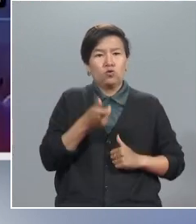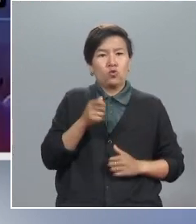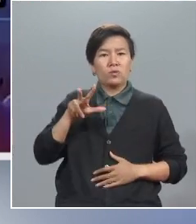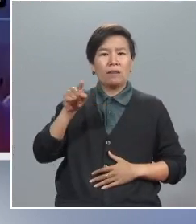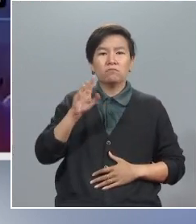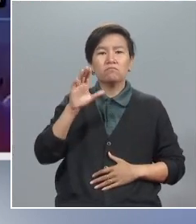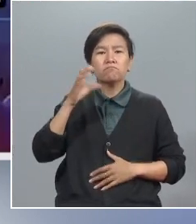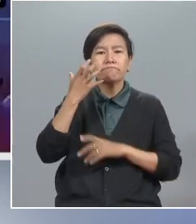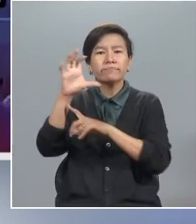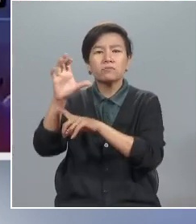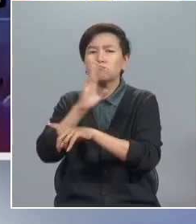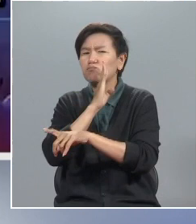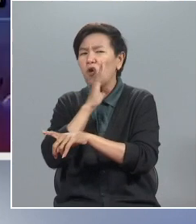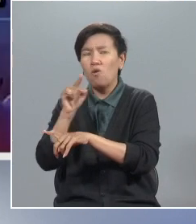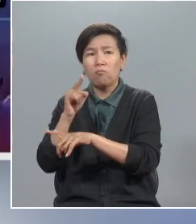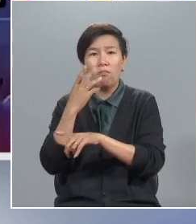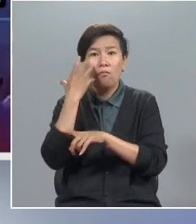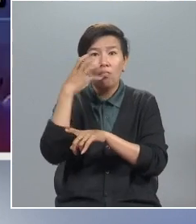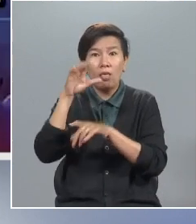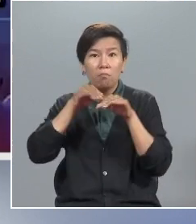ข่าวปลอมอย่าส่งต่ออย่าแชร์กันค่ะ